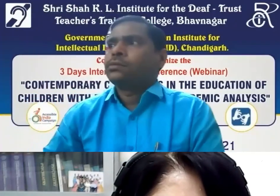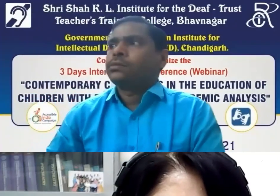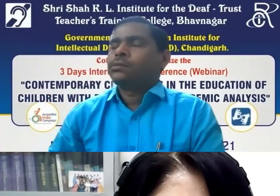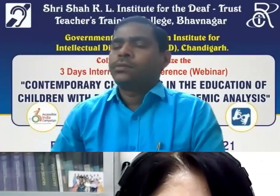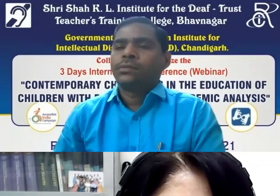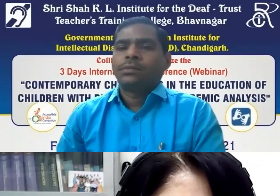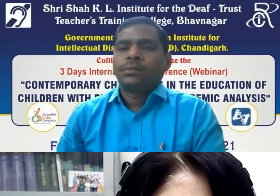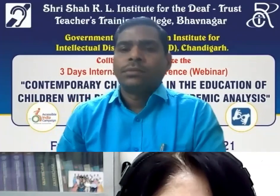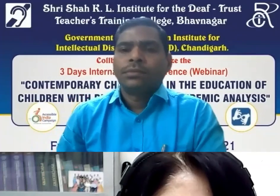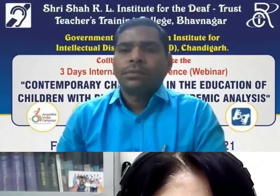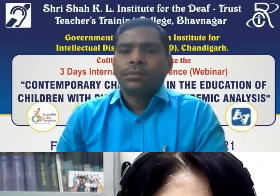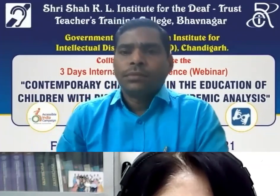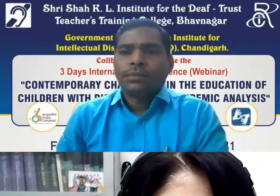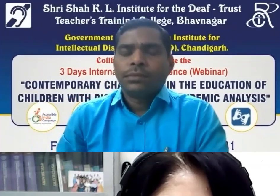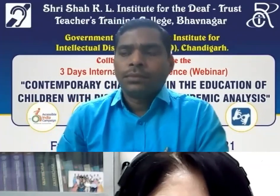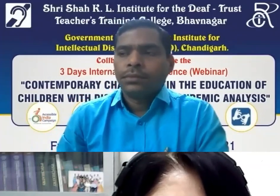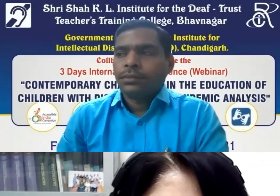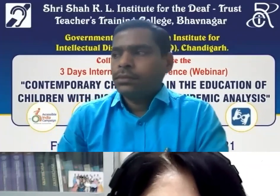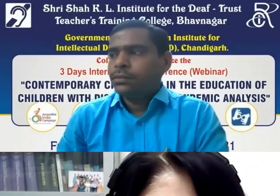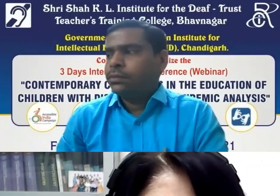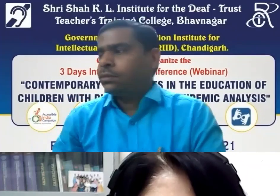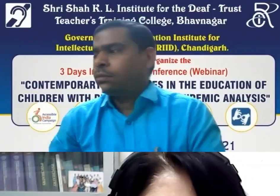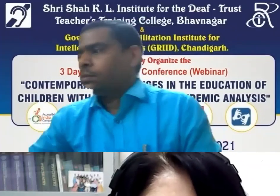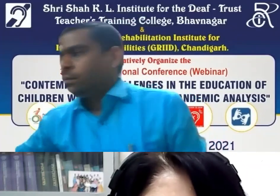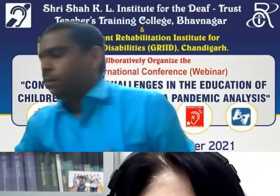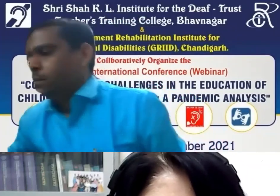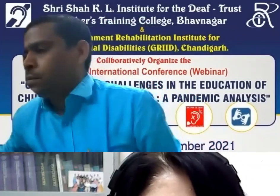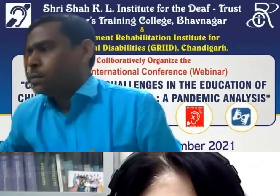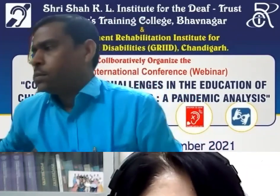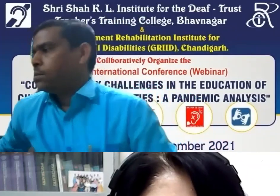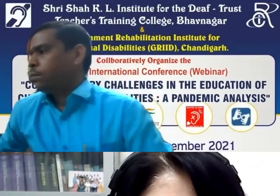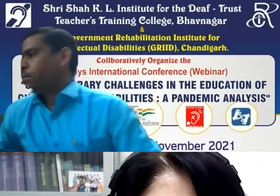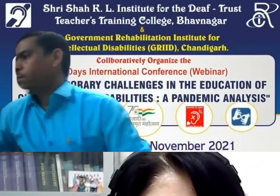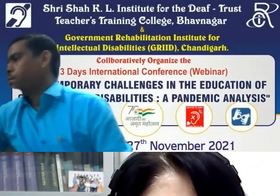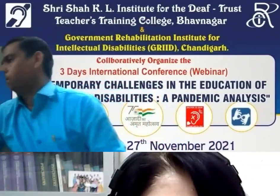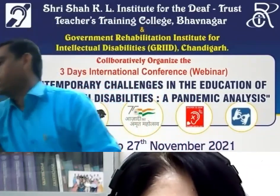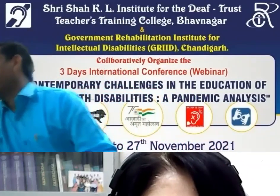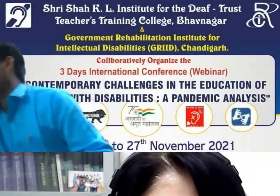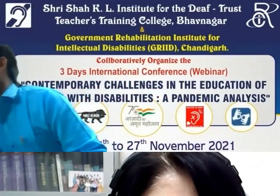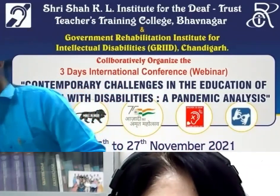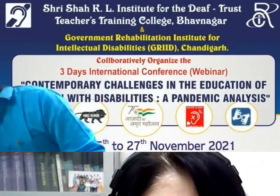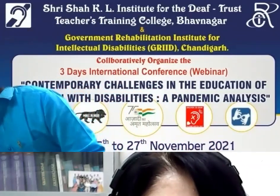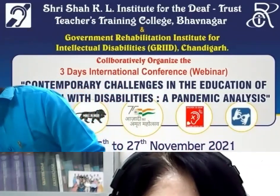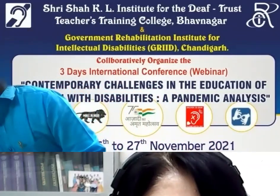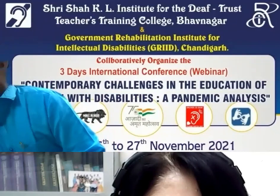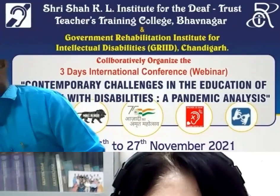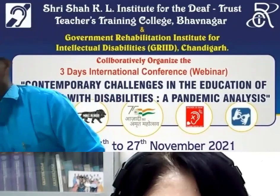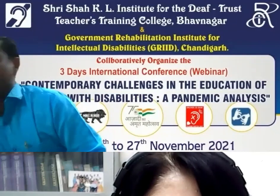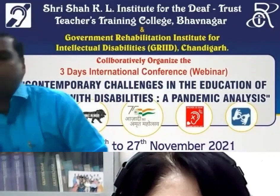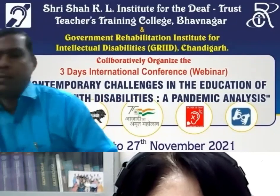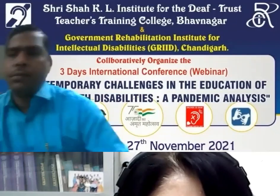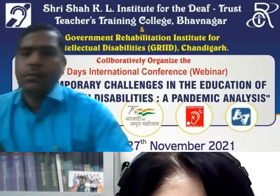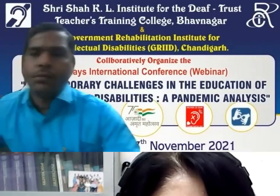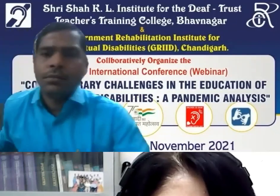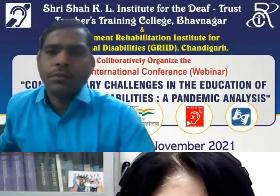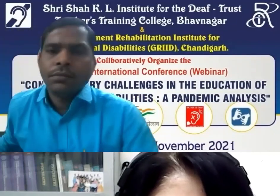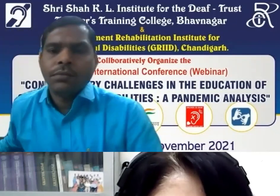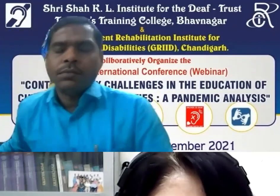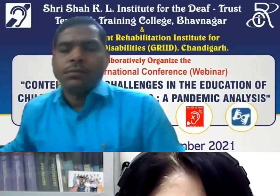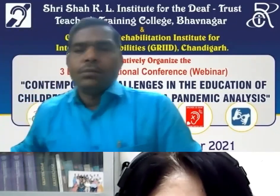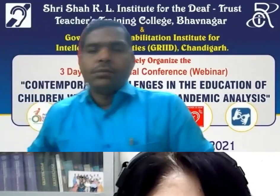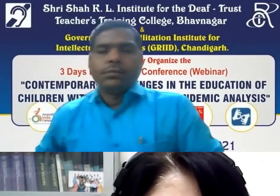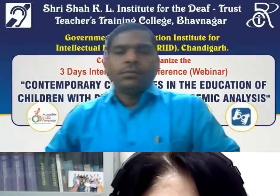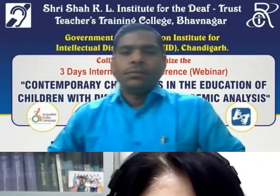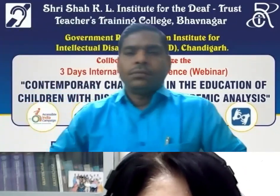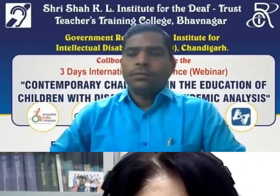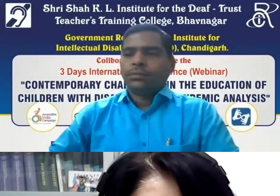पेंडेमिक टाइम में स्पेशल बच्चे ने बहुत कुछ सफर किया है, इसीलिए अभी हमारे पास स्कूल